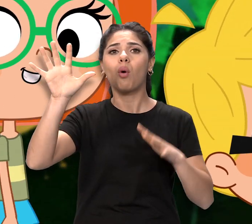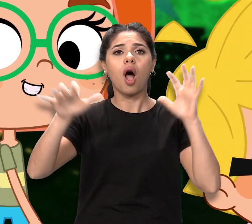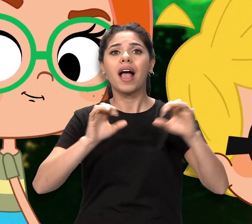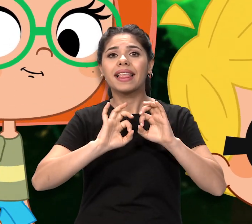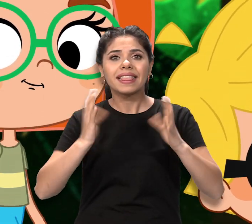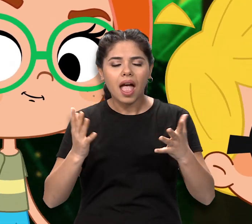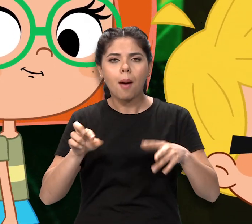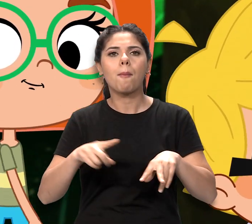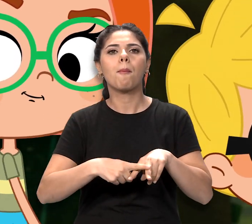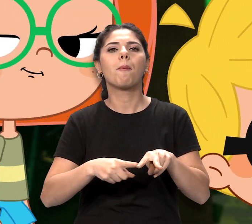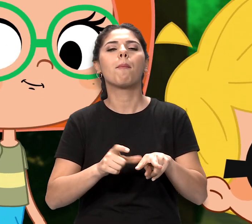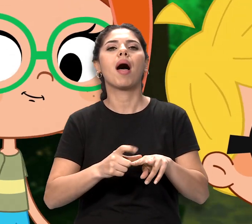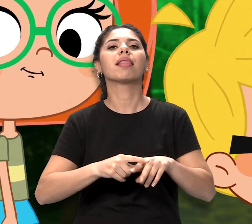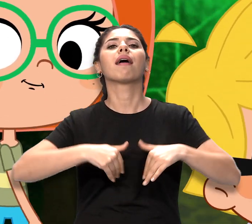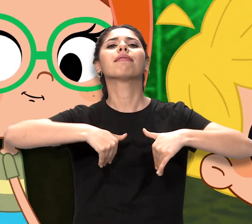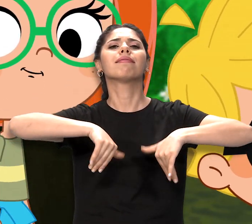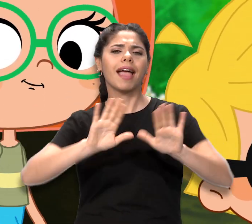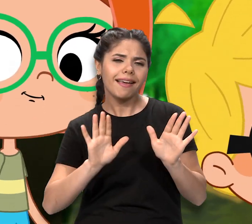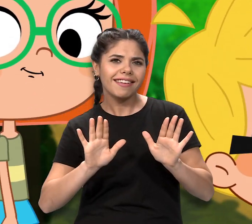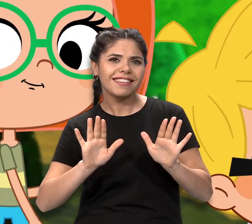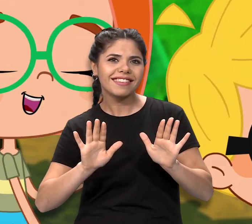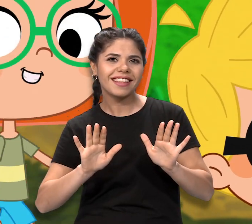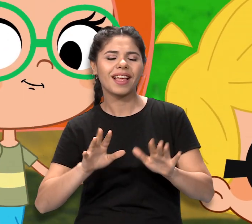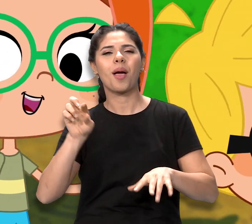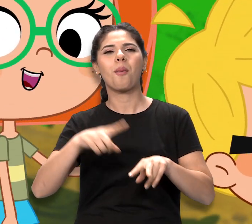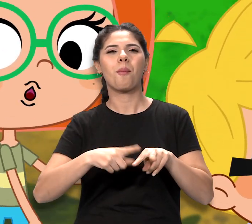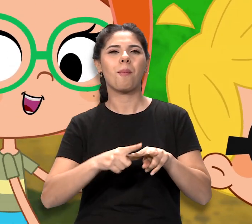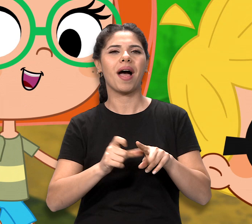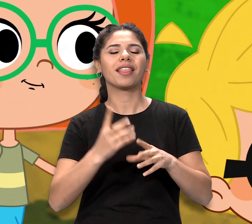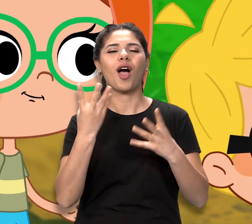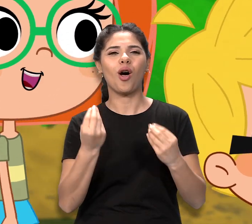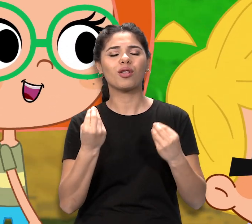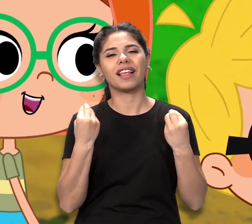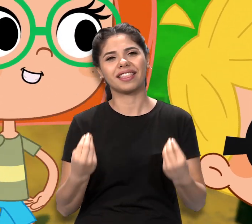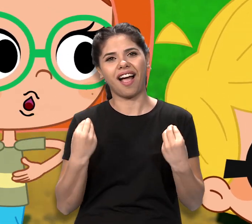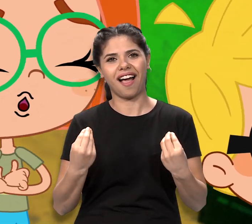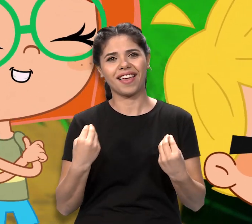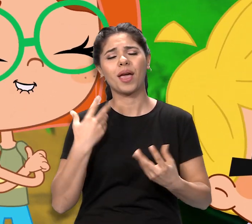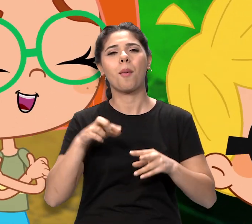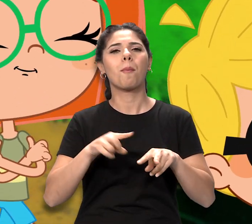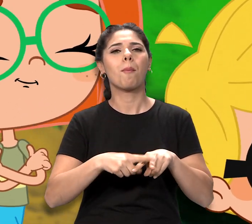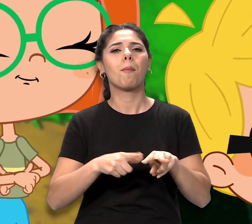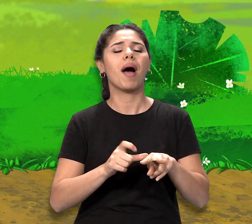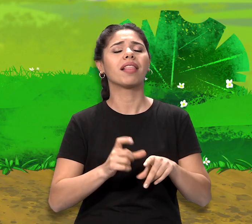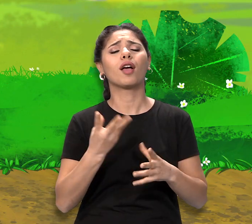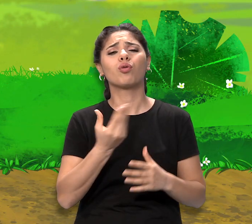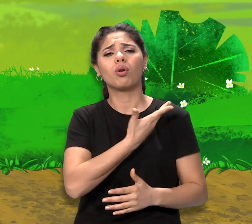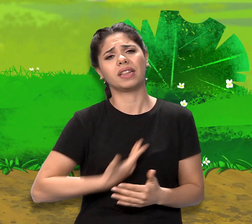ne ayısı? Panda olacak hali yok ya. Keşke panda olsa. Pandaları çok severim.